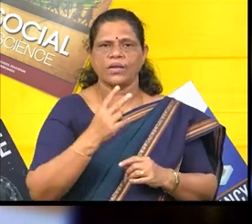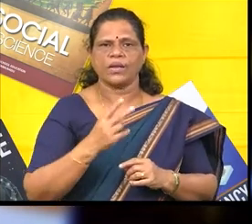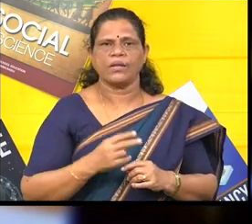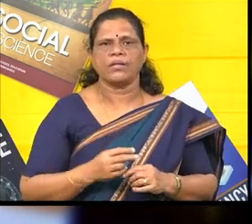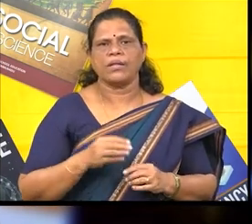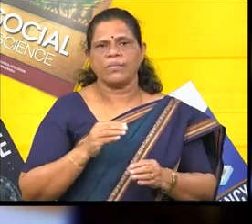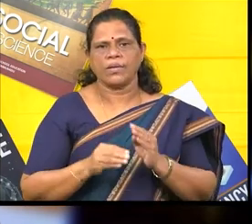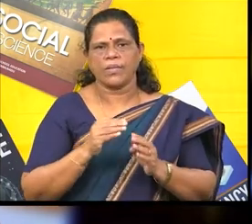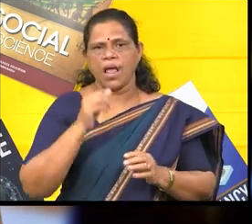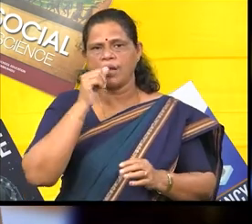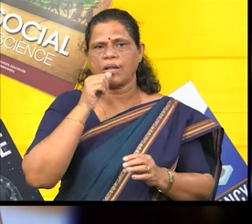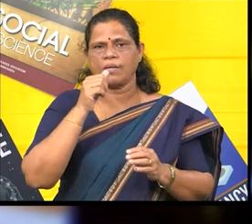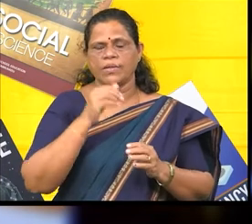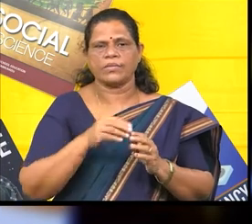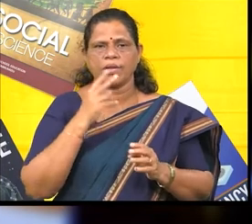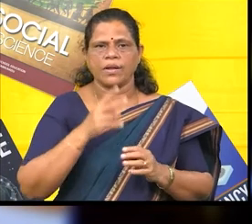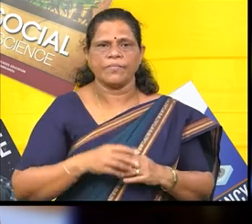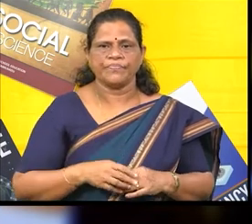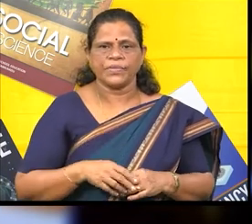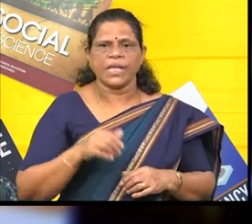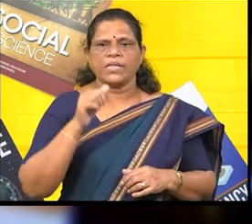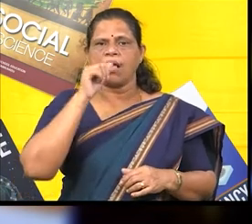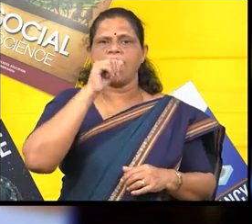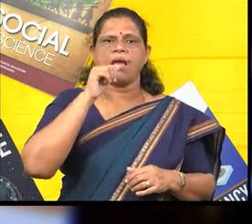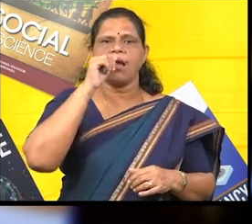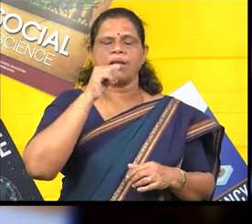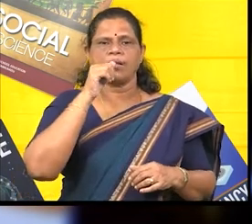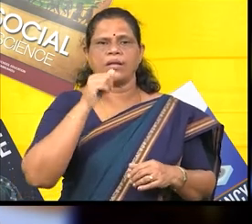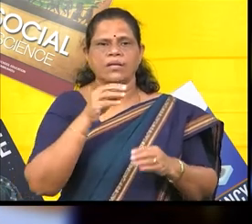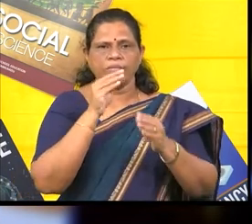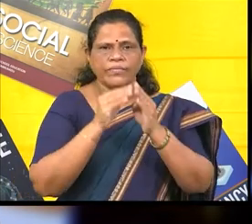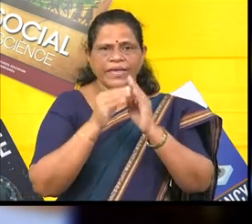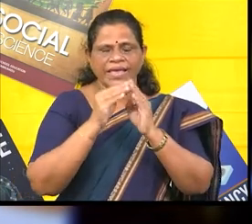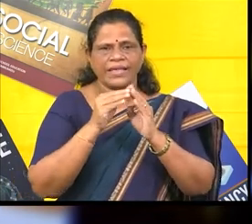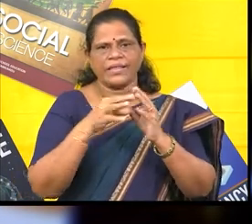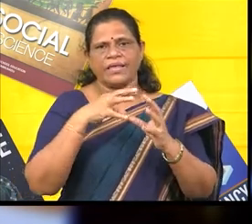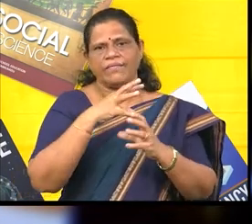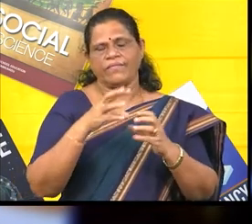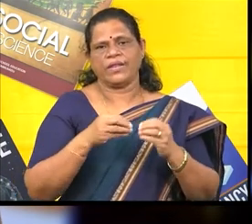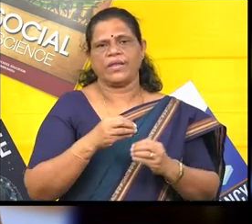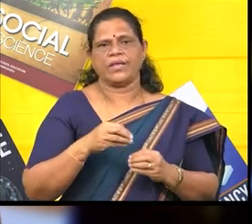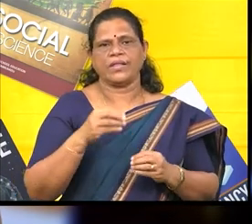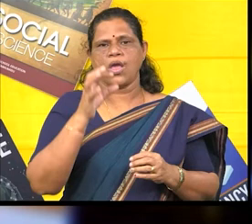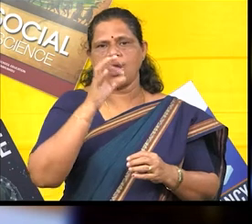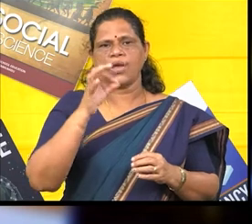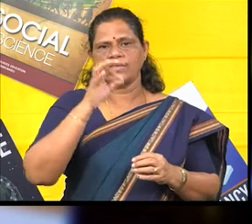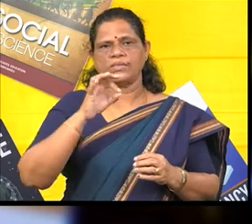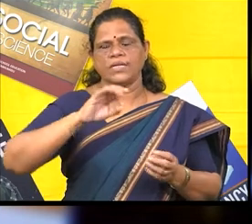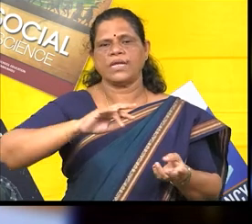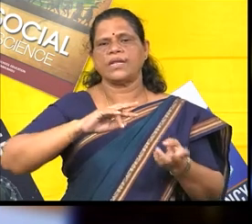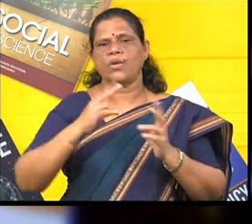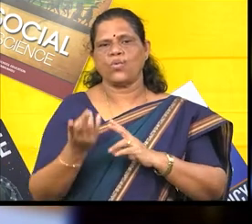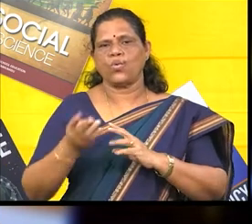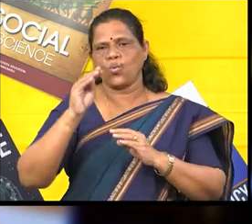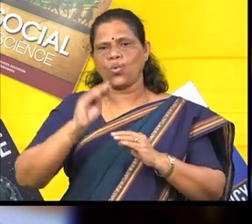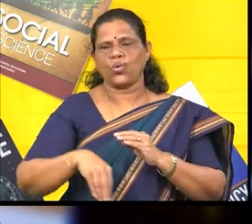இந்த ஆல்கஹால் பரிசோதனை மூலம் நம்ம கண்டறியலாம். இந்த ஆல்கஹால் பரிசோதனையும் ஒரு வேதிவினை தான், அதாவது ஆக்சிஜனேற்ற ஒடுக்கு வினை. எத்தனால்